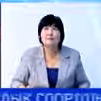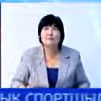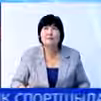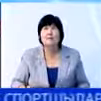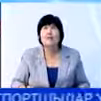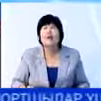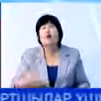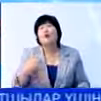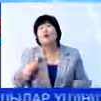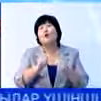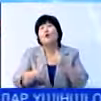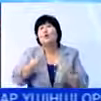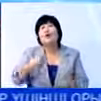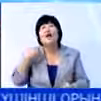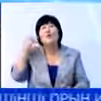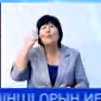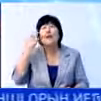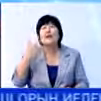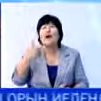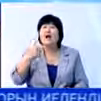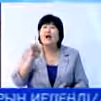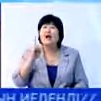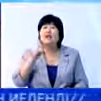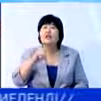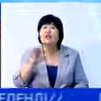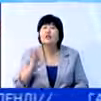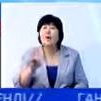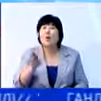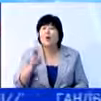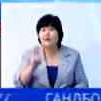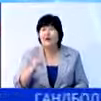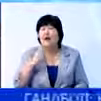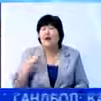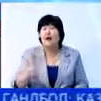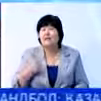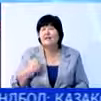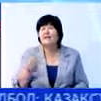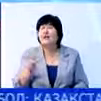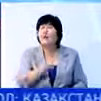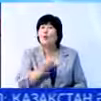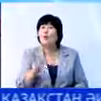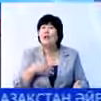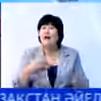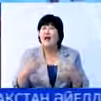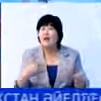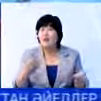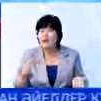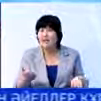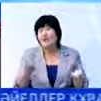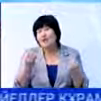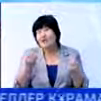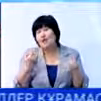Бұл турнирдің мақсаты гарнизонда әскери қызметшілердің өзара қарым-қатынасы және де